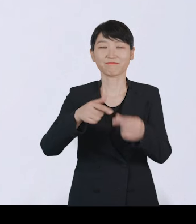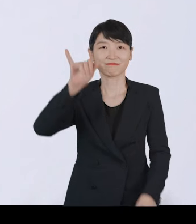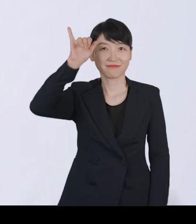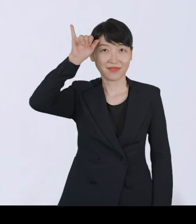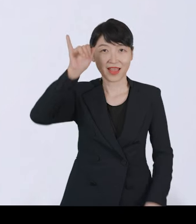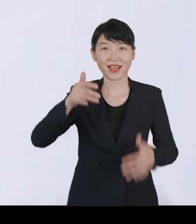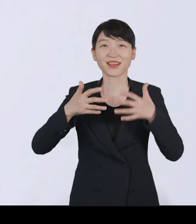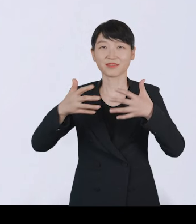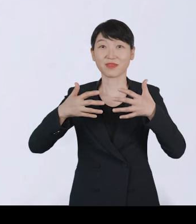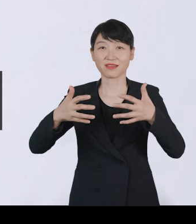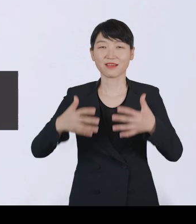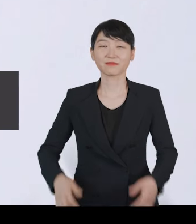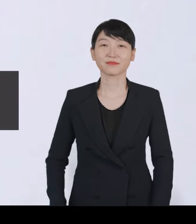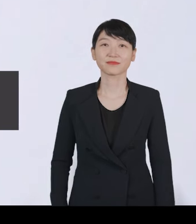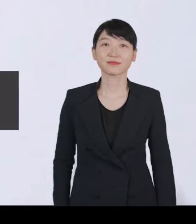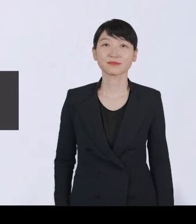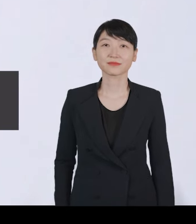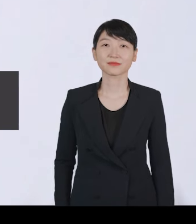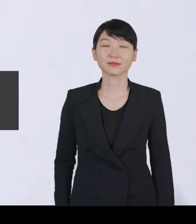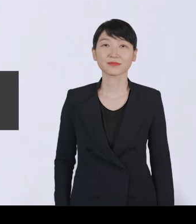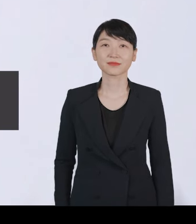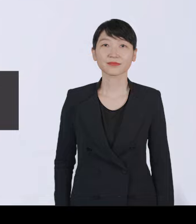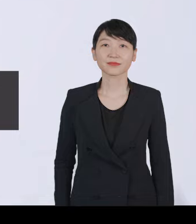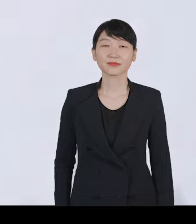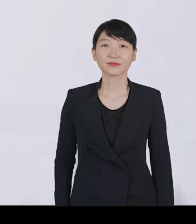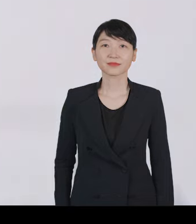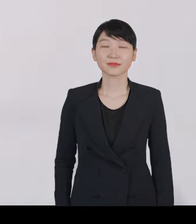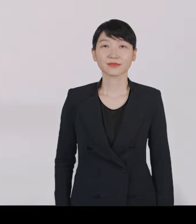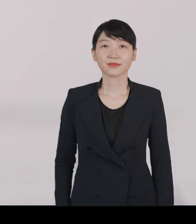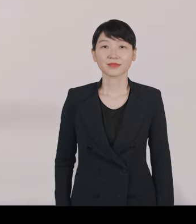다음은 AI 스피커에 대한 설명입니다.